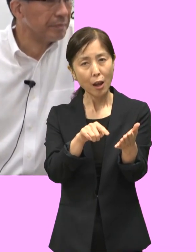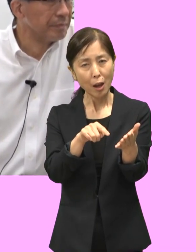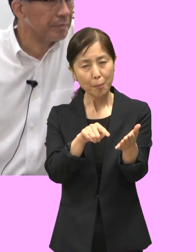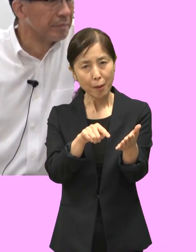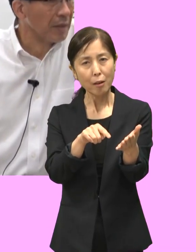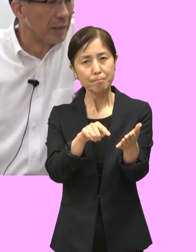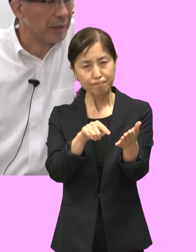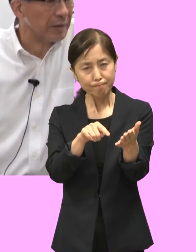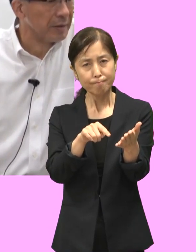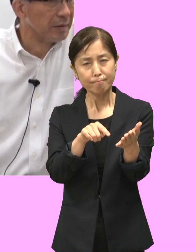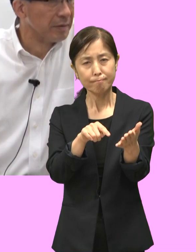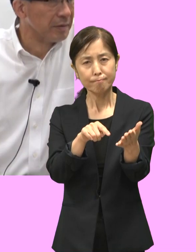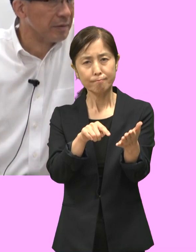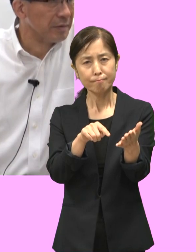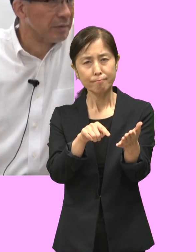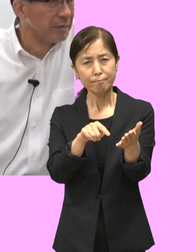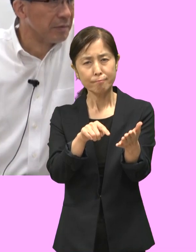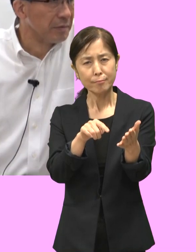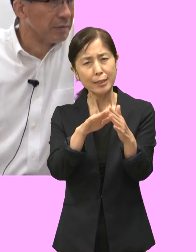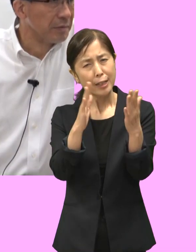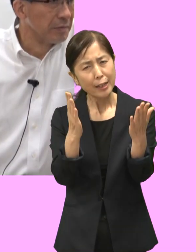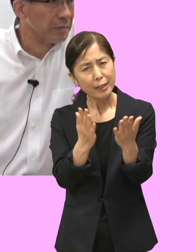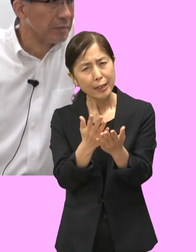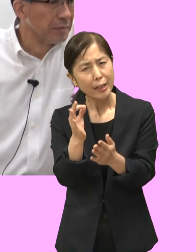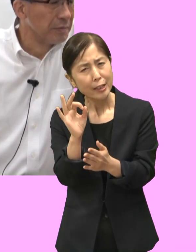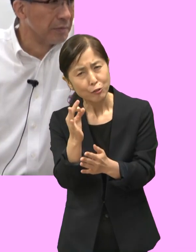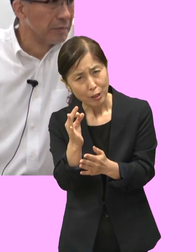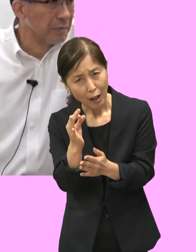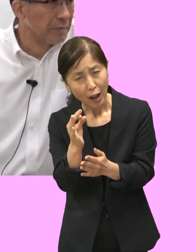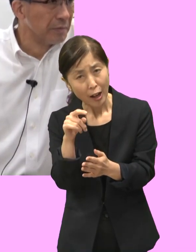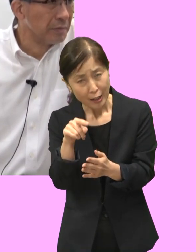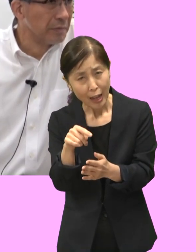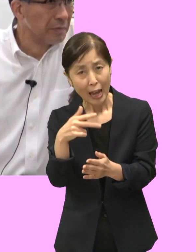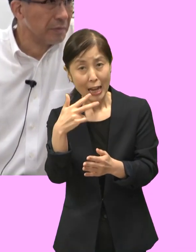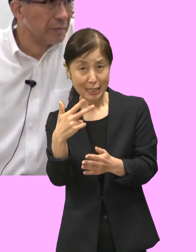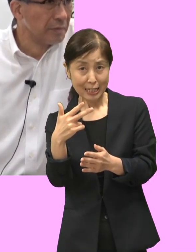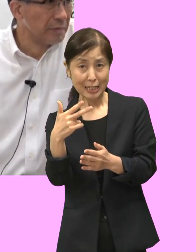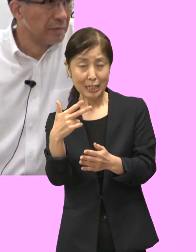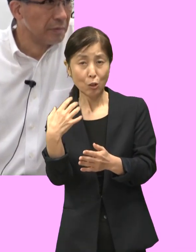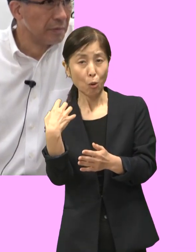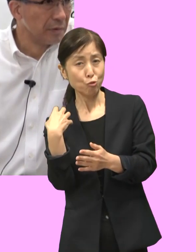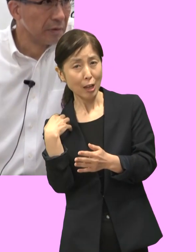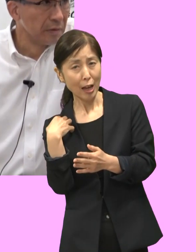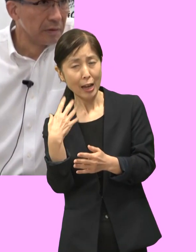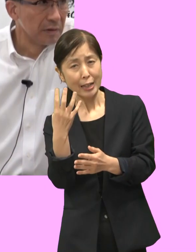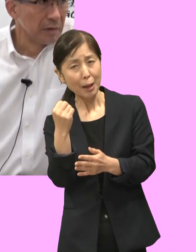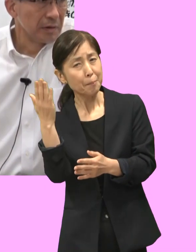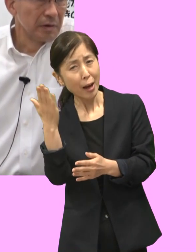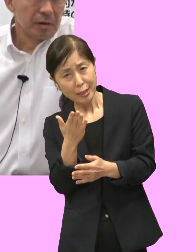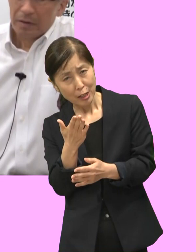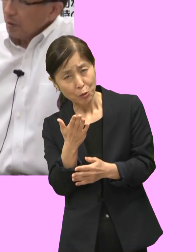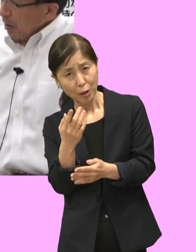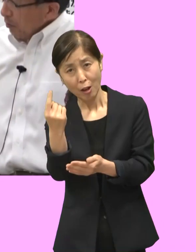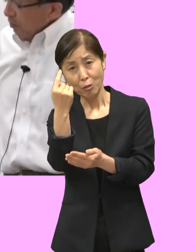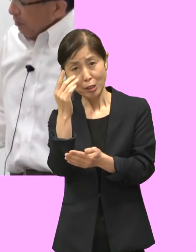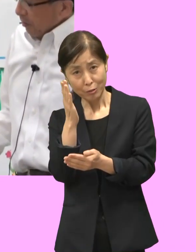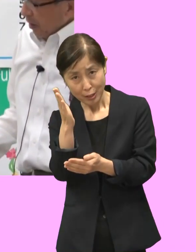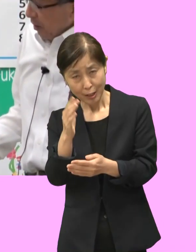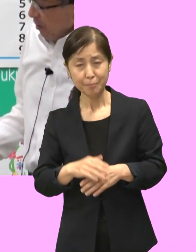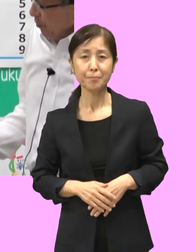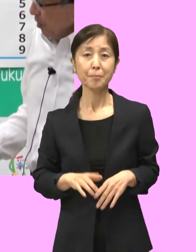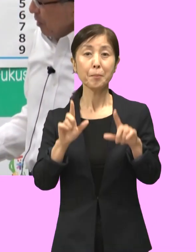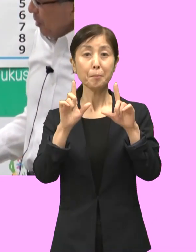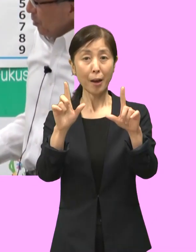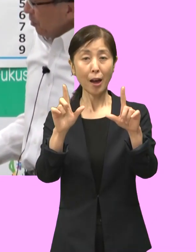かればでいいんですが、はい、全体でいくらで、市としてはどのぐらい、何割ぐらいを負担することになるんですかね。 です